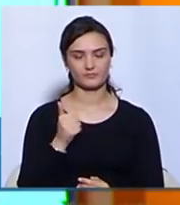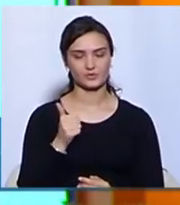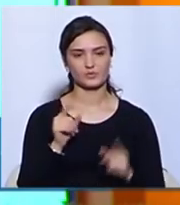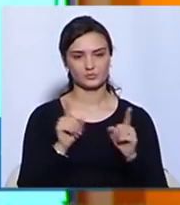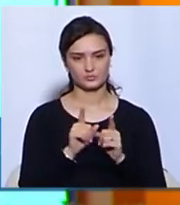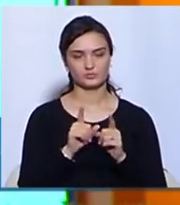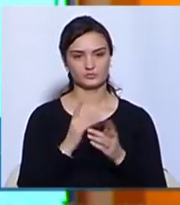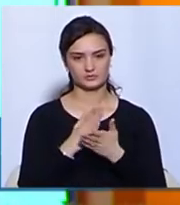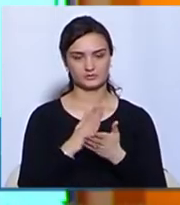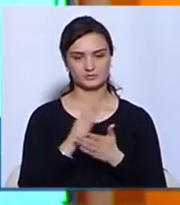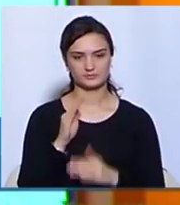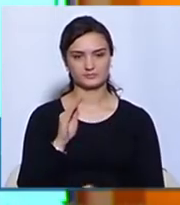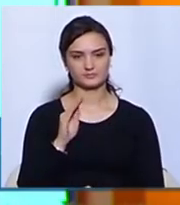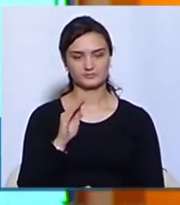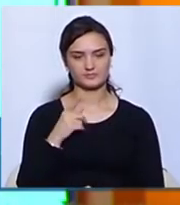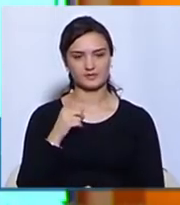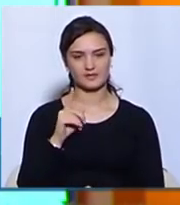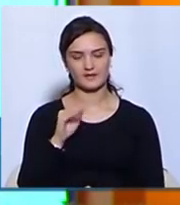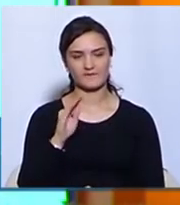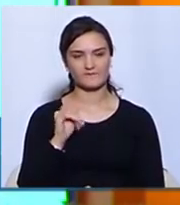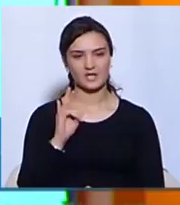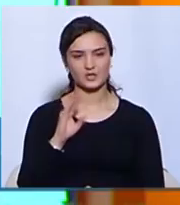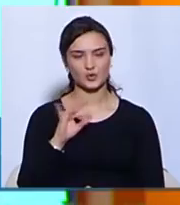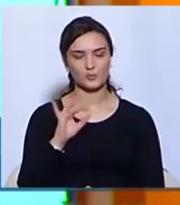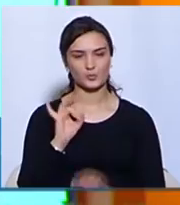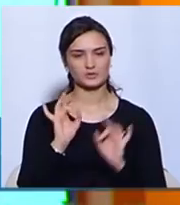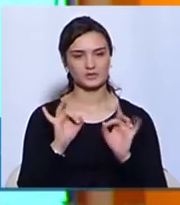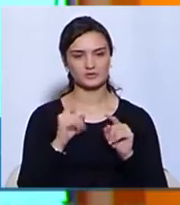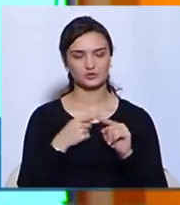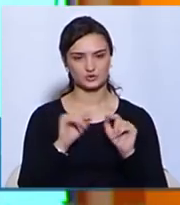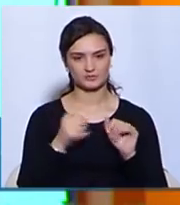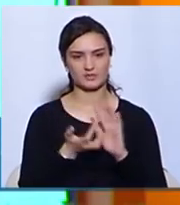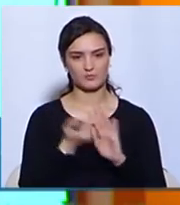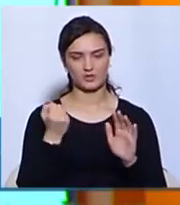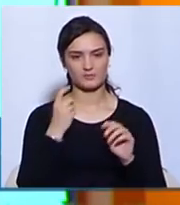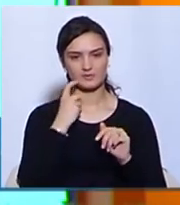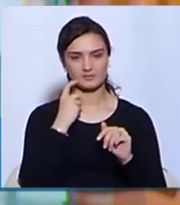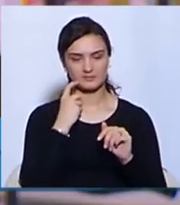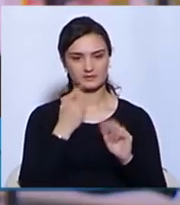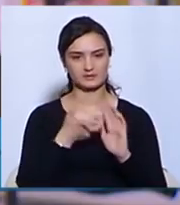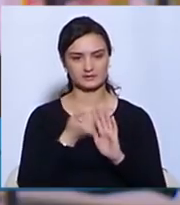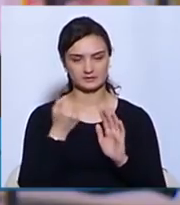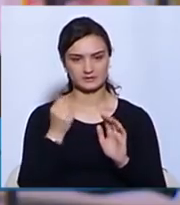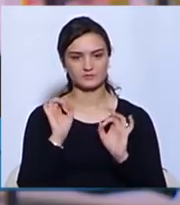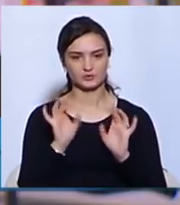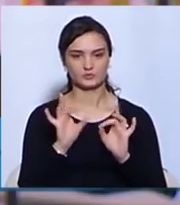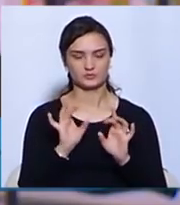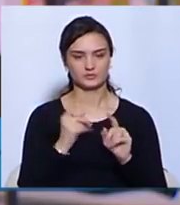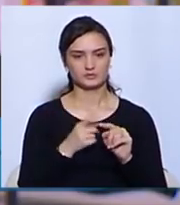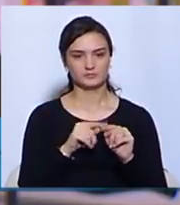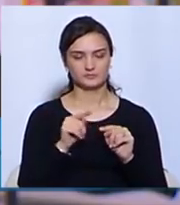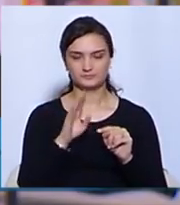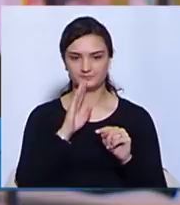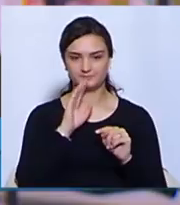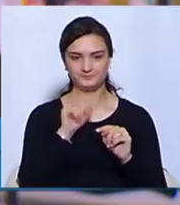როგორც არსებობს ფანტომური ტკივილები, ჩვენ შეიძლება ამოღებული კბილი, მოკვეთილი კიდური გვტკიოდეს, აღმოჩნდა,